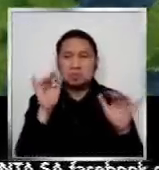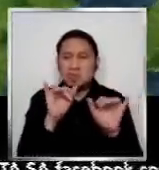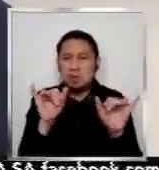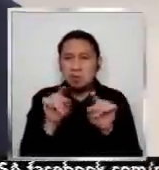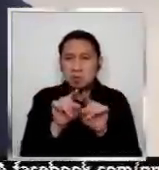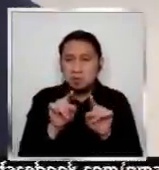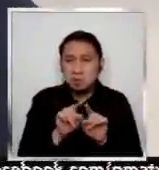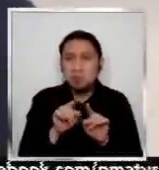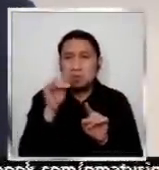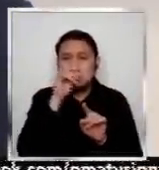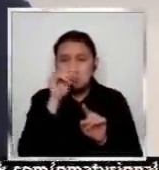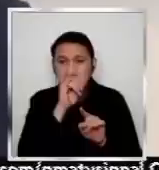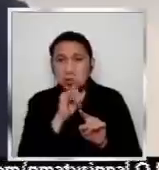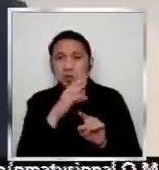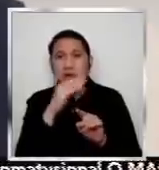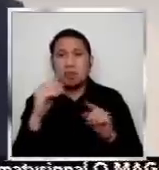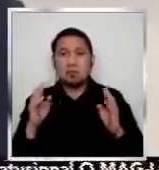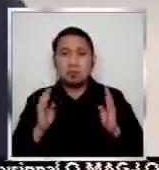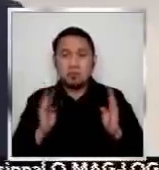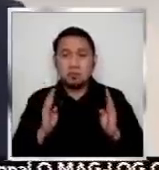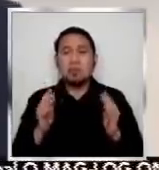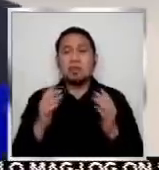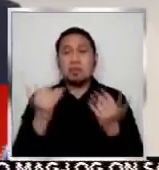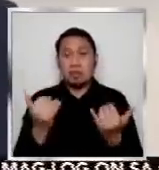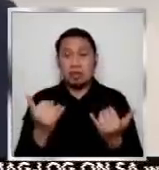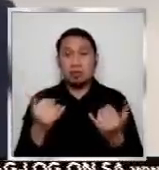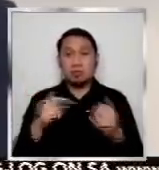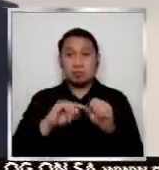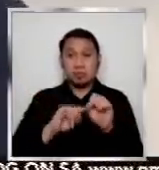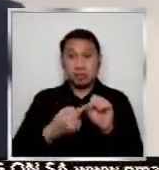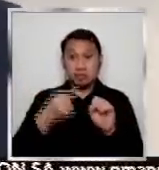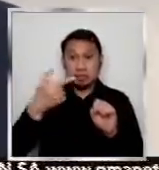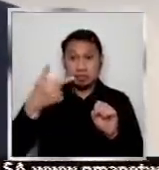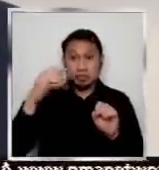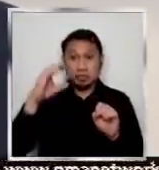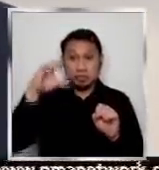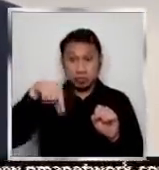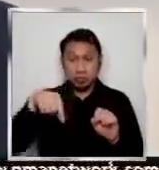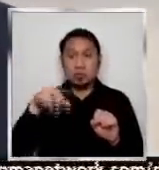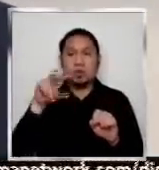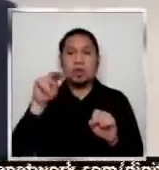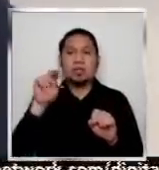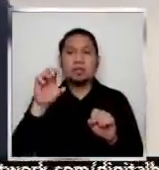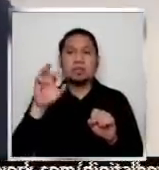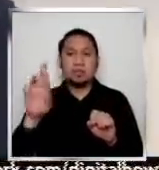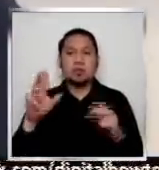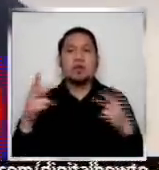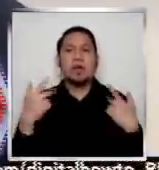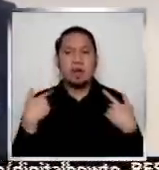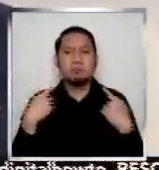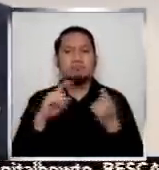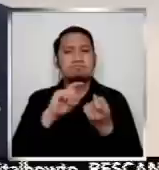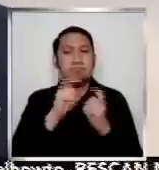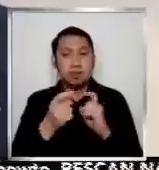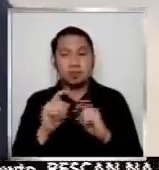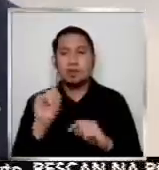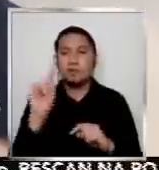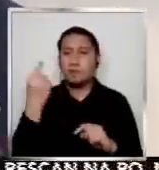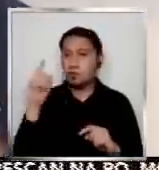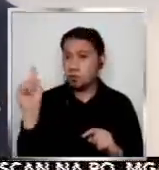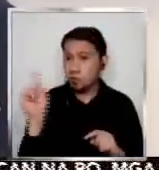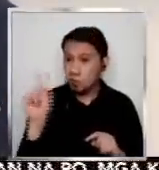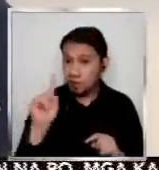Baguio. Kapag nag-GCQ na ang Metro Manila sa June 1, may mga pagbabago na. Unang-una, magkakaroon na